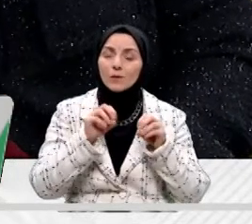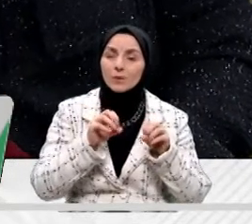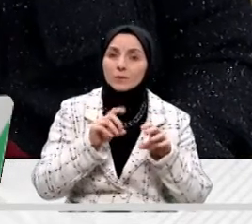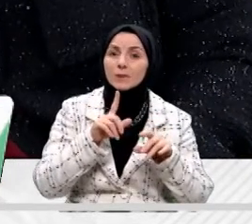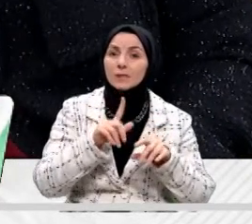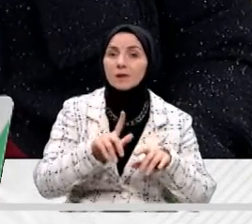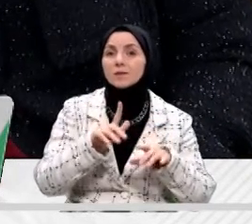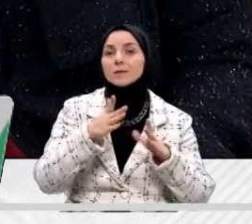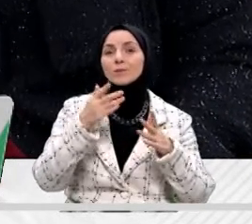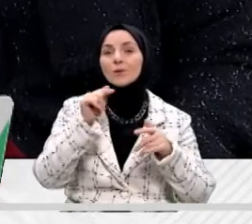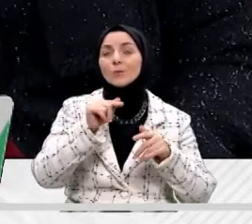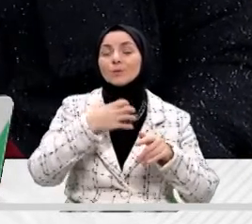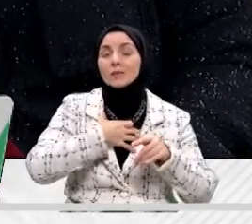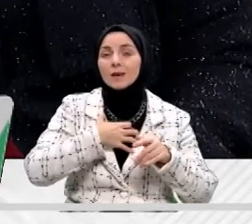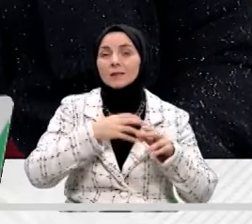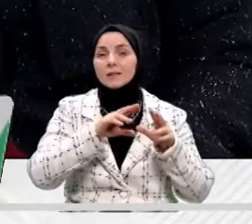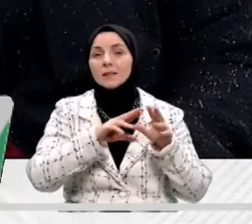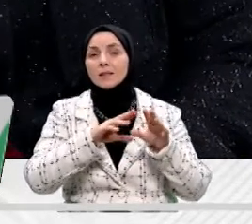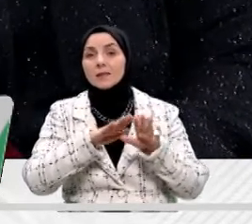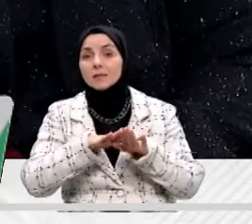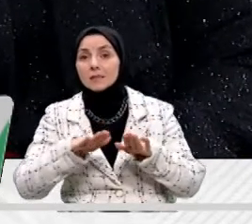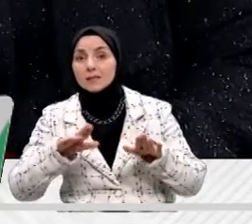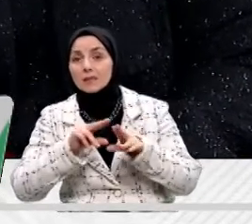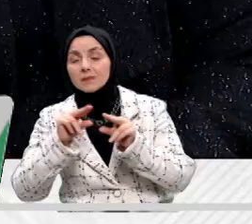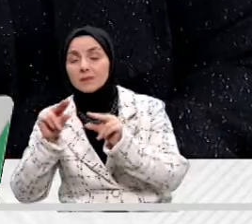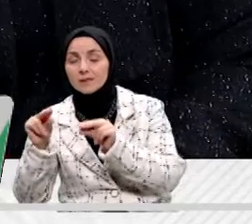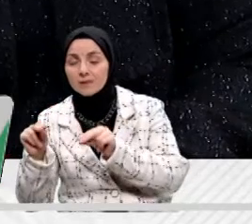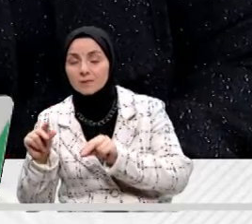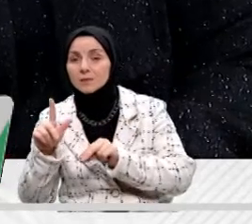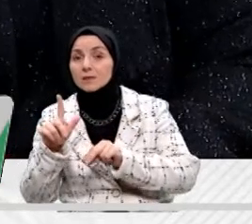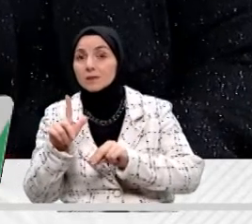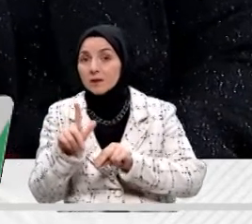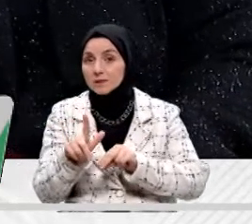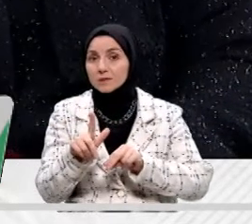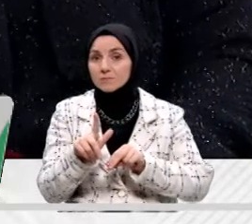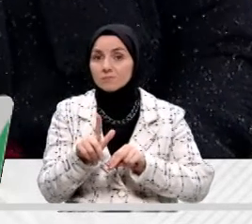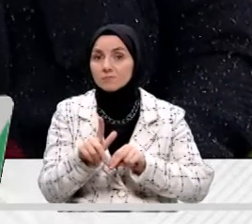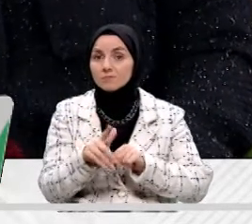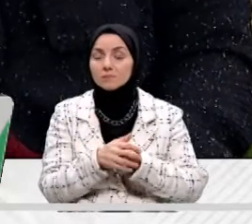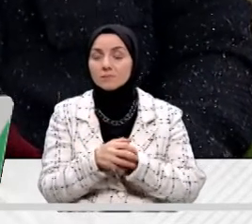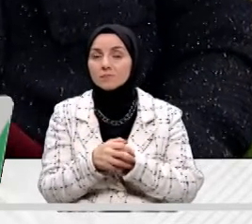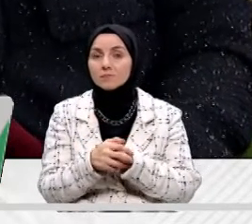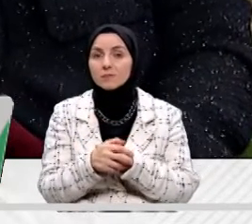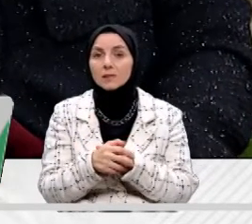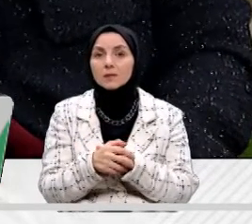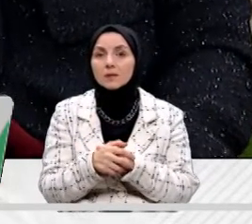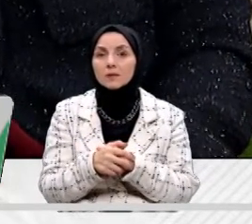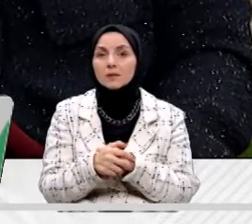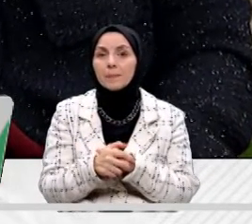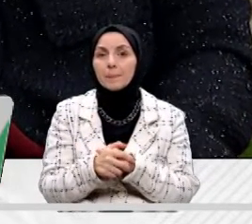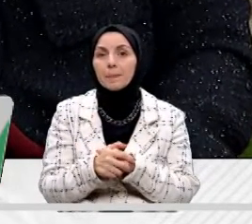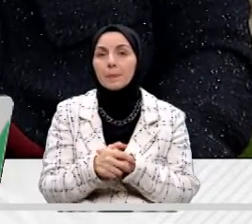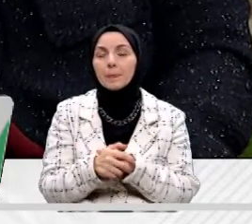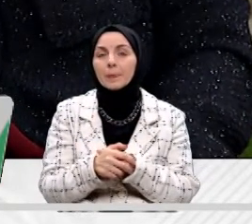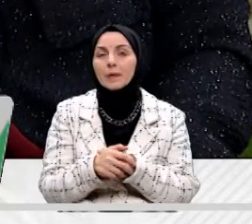çocuğa bir an önce bir hastalık var düşünün ateşi düşürün ateşi biraz daha yükseltirseniz komaya girecek çocuk çok farklı